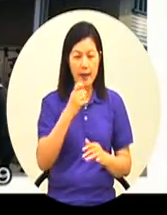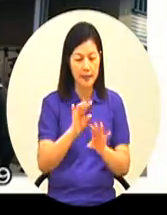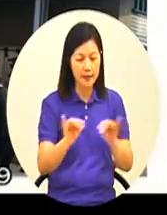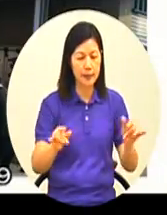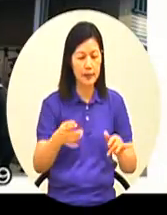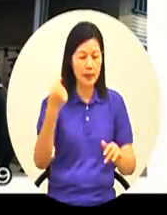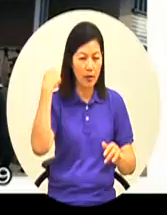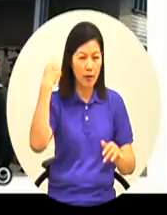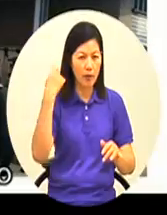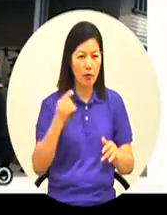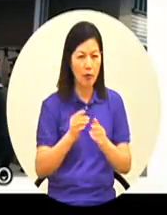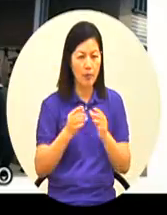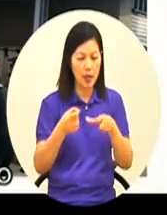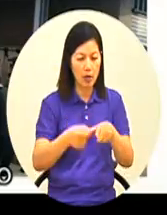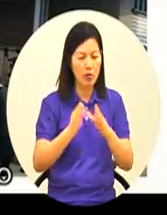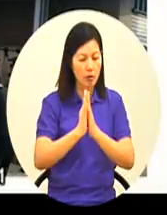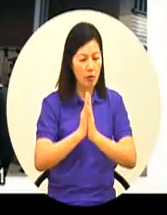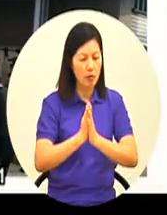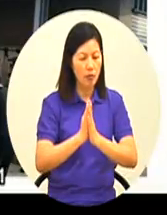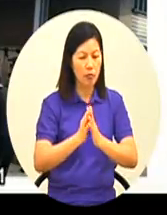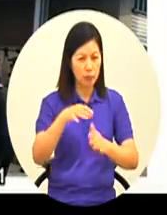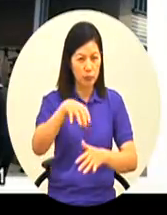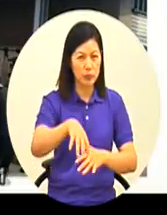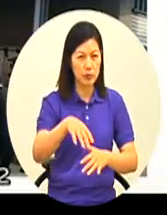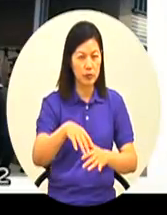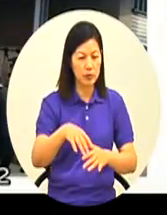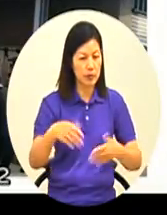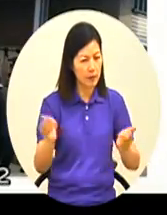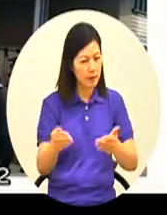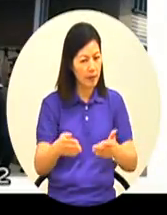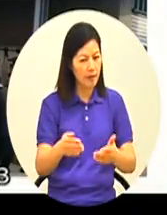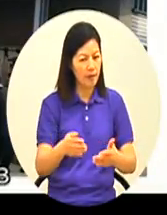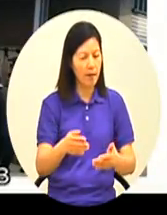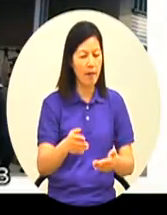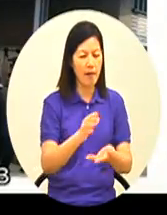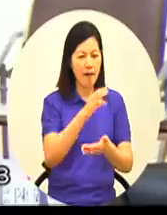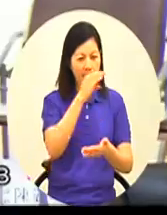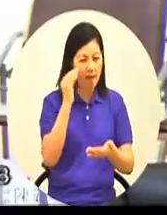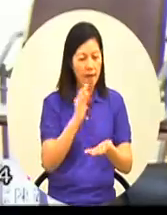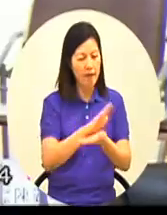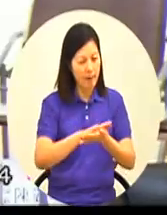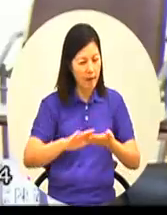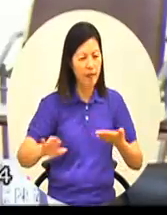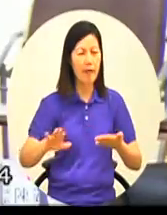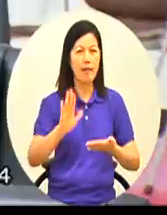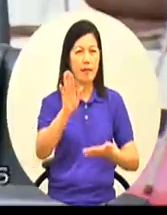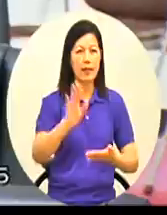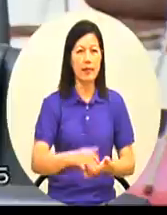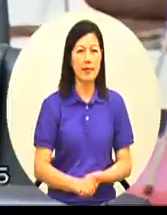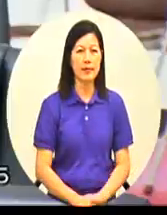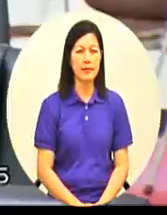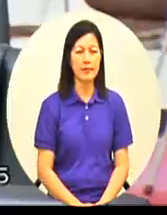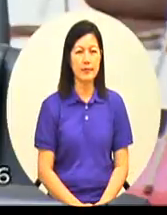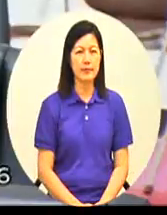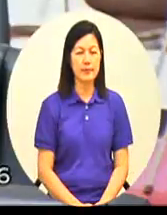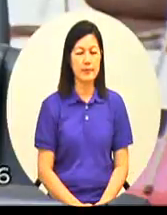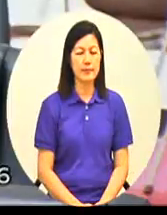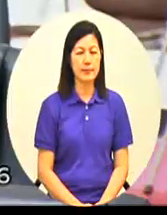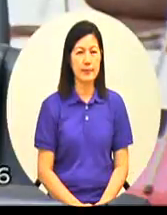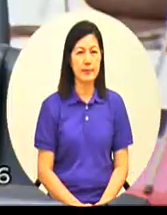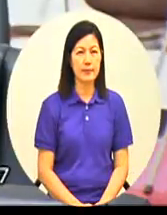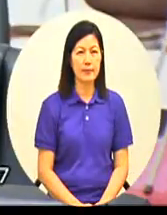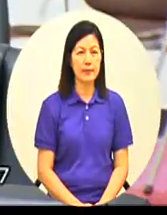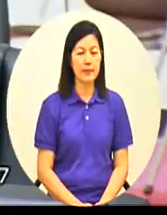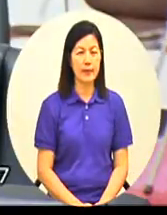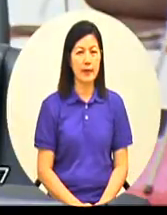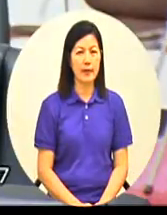两个公祭厅，好，所以建设的哈非常的清幽。那我要请教我们的殡葬处哈处长，